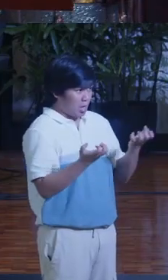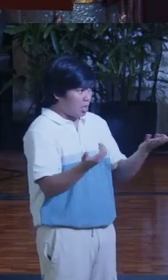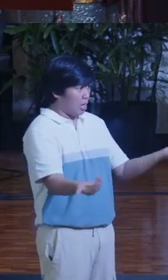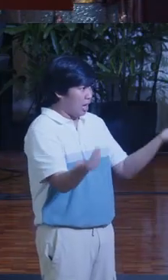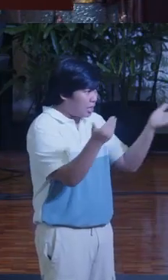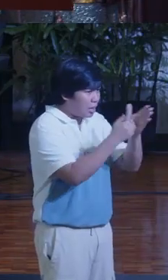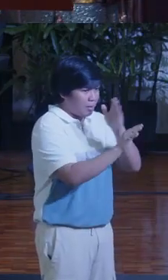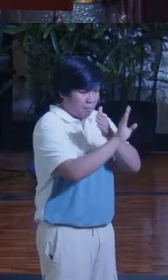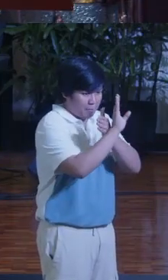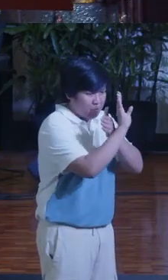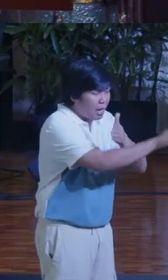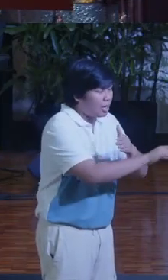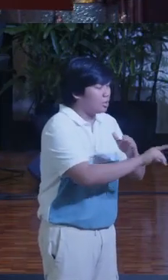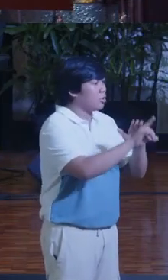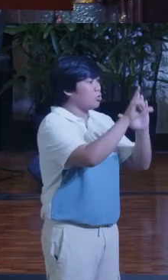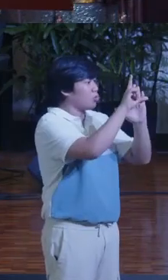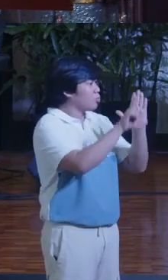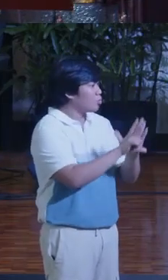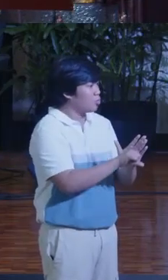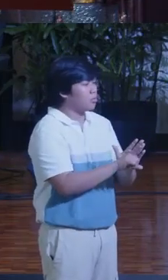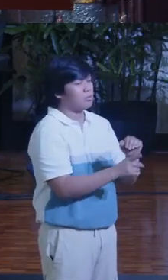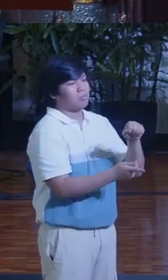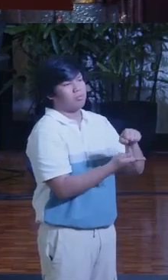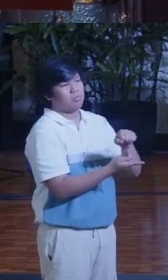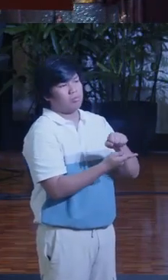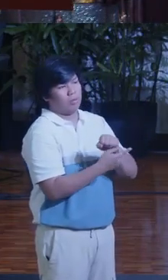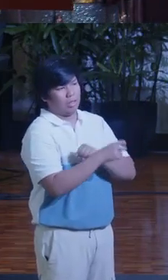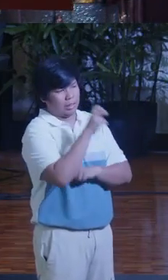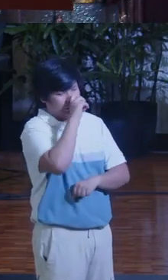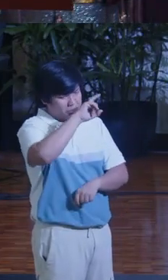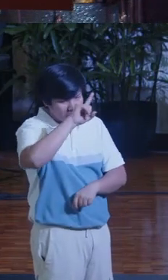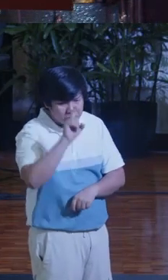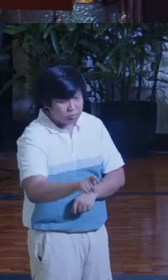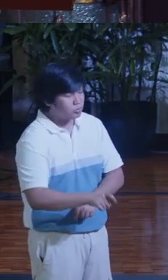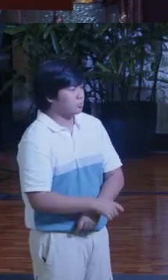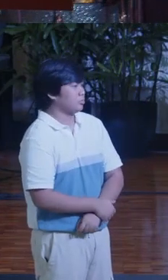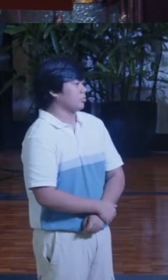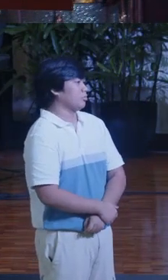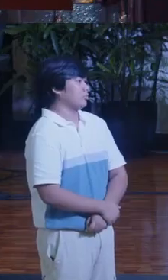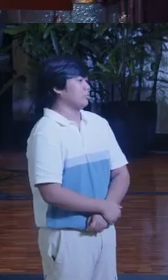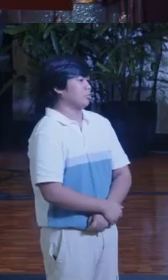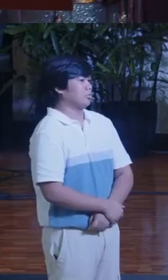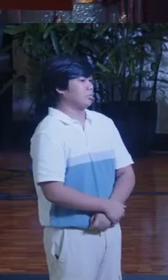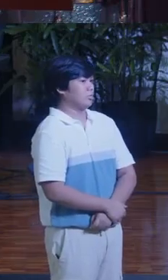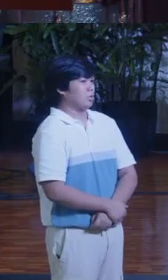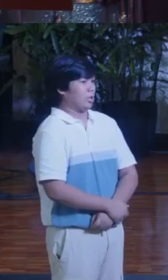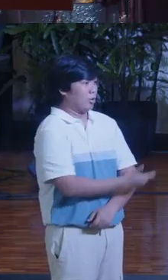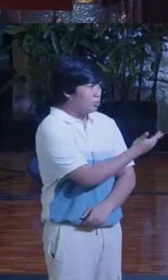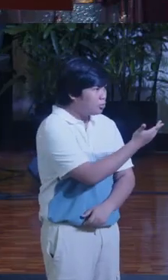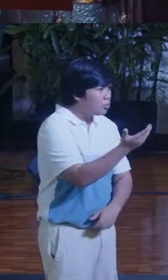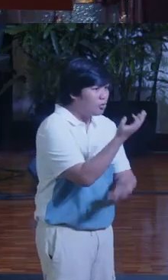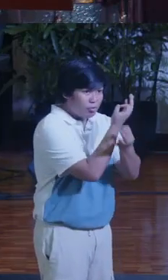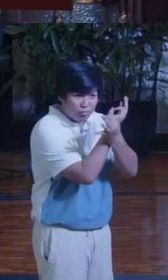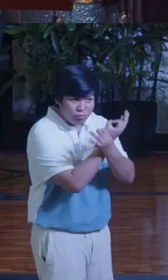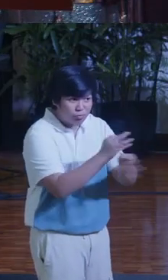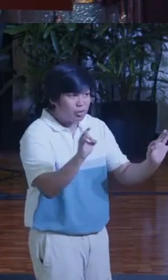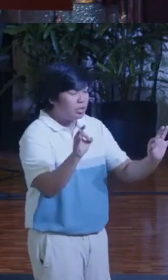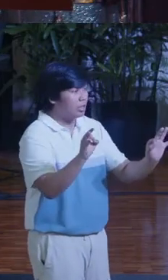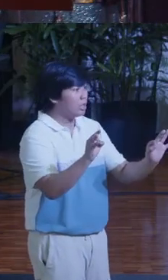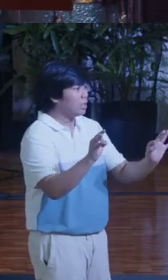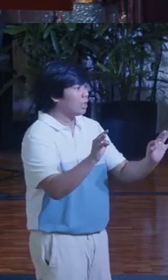na mapailalim muli, magpaalipin muli sa batas. Kayo na